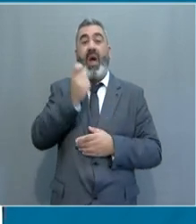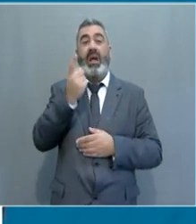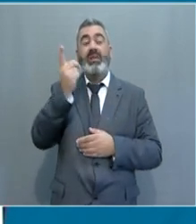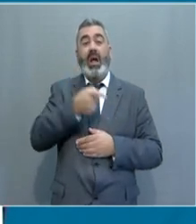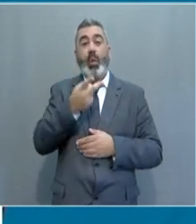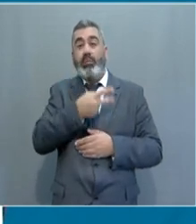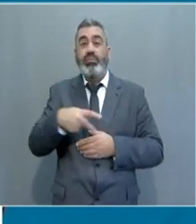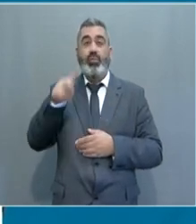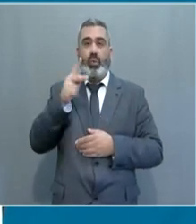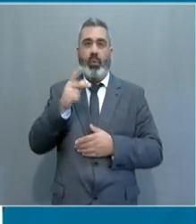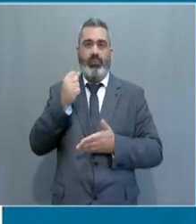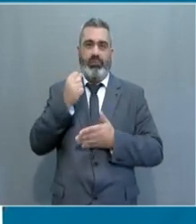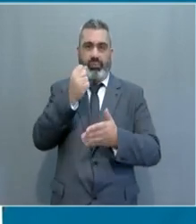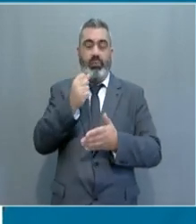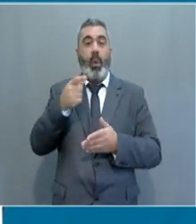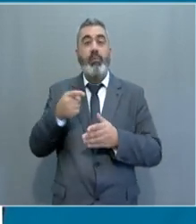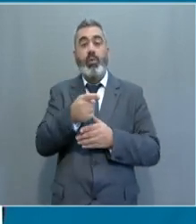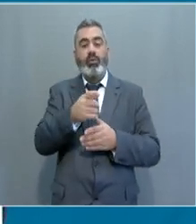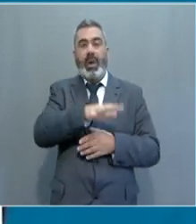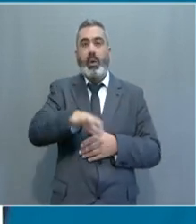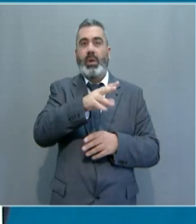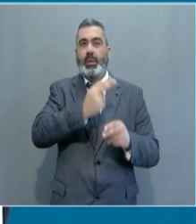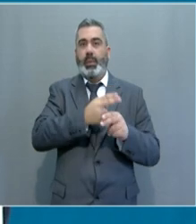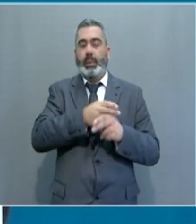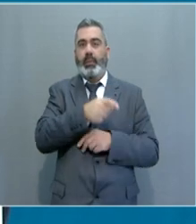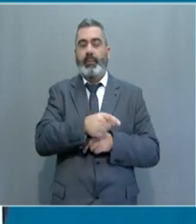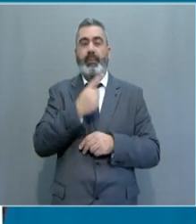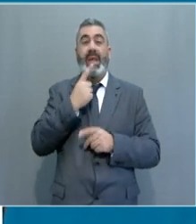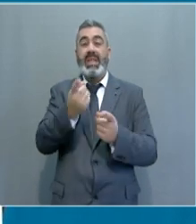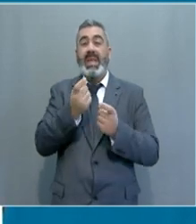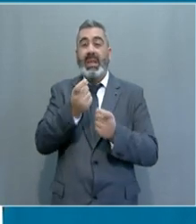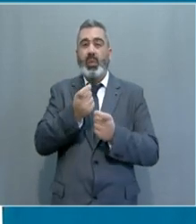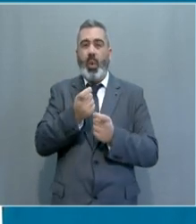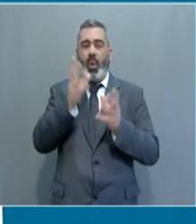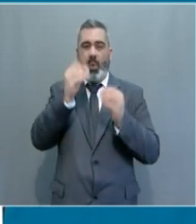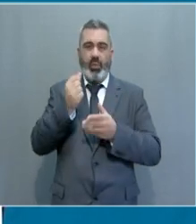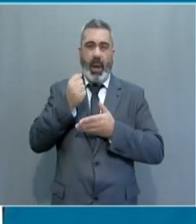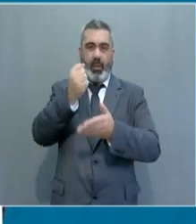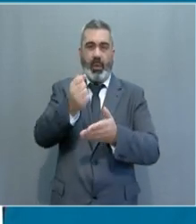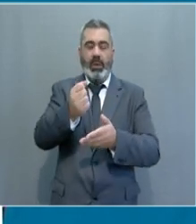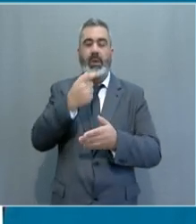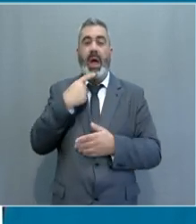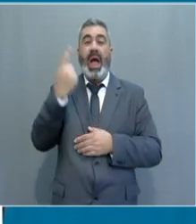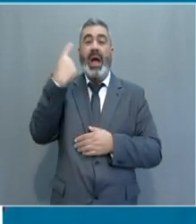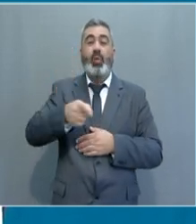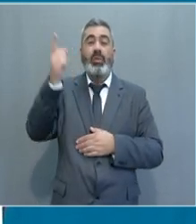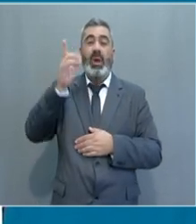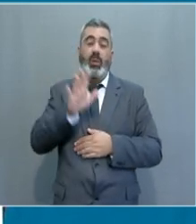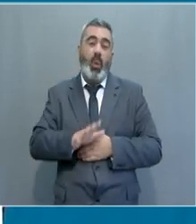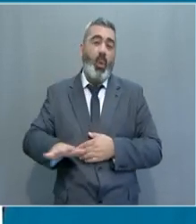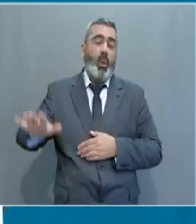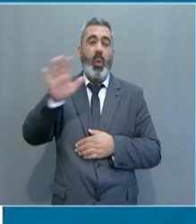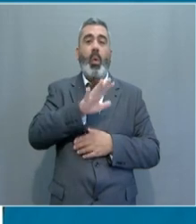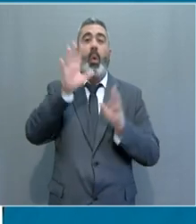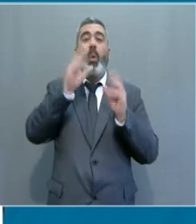της μετάβασης, καθώς επίσης και το κίνητρο της επιχορήγησης σε ποσοστό 100% του χάρτη περιφερειακών ενισχύσεων